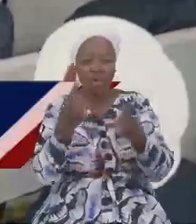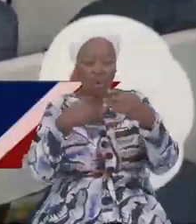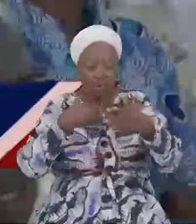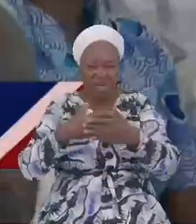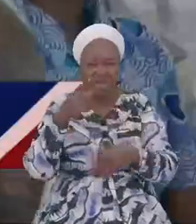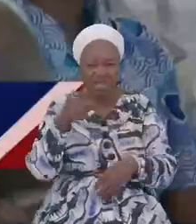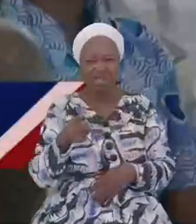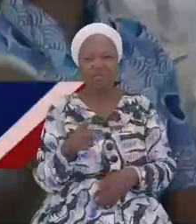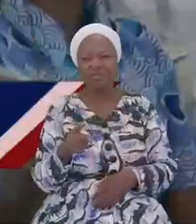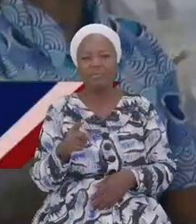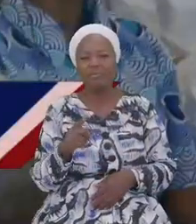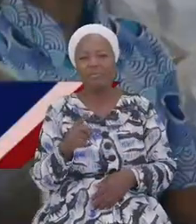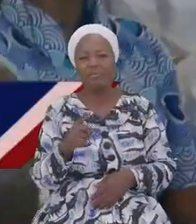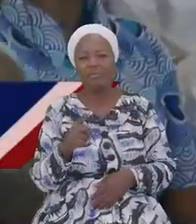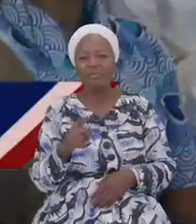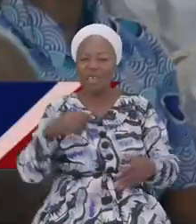atteint.